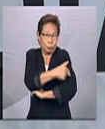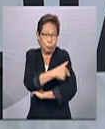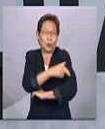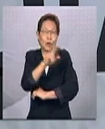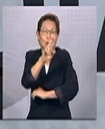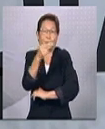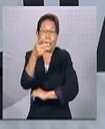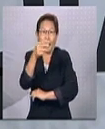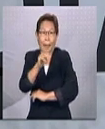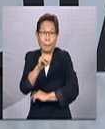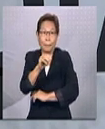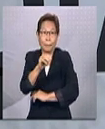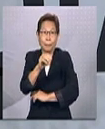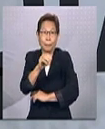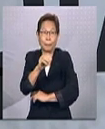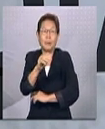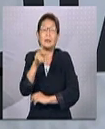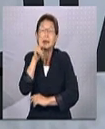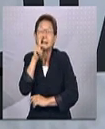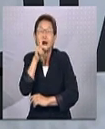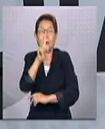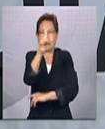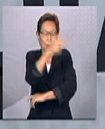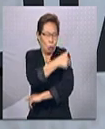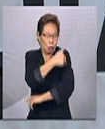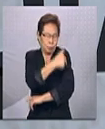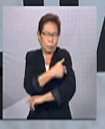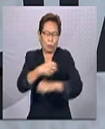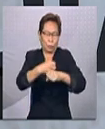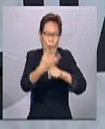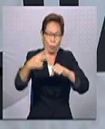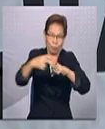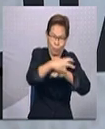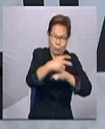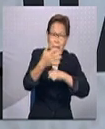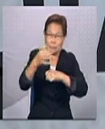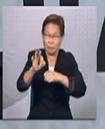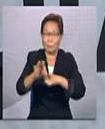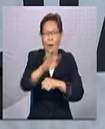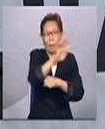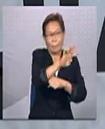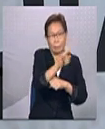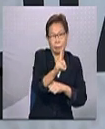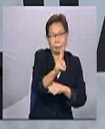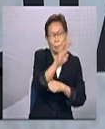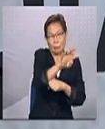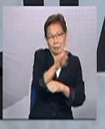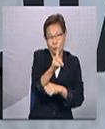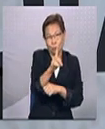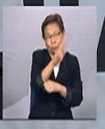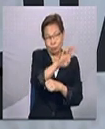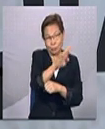UKM yang merupakan salah satu hospital COVID-19, di mana 41 adalah